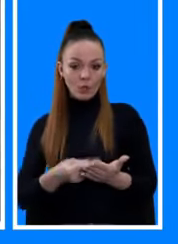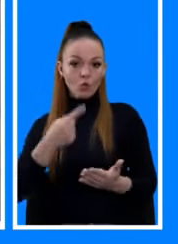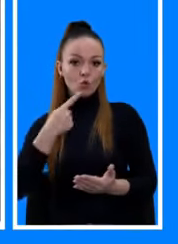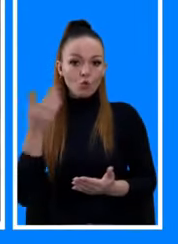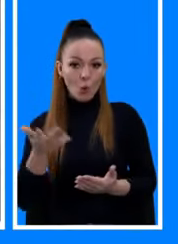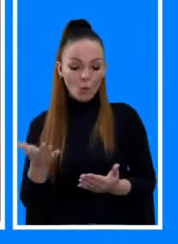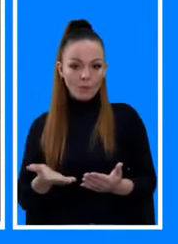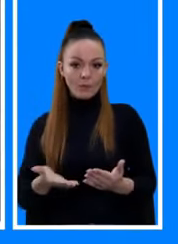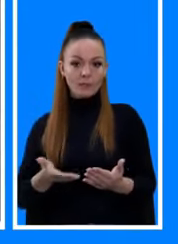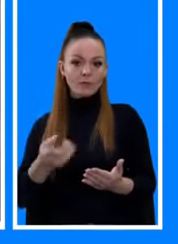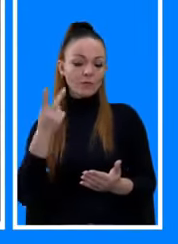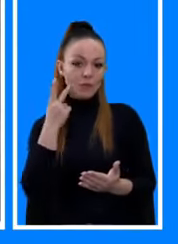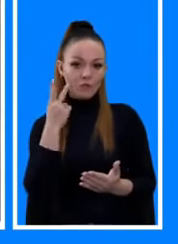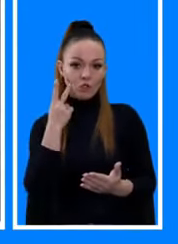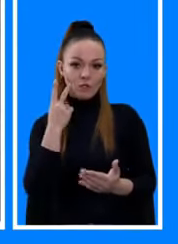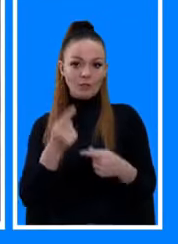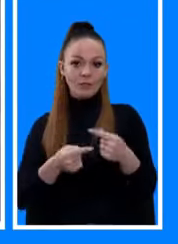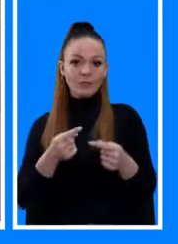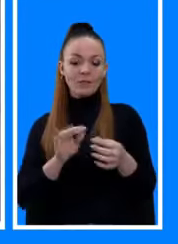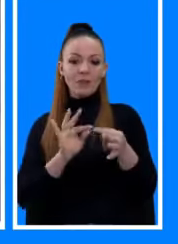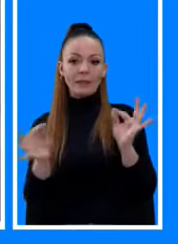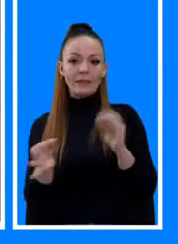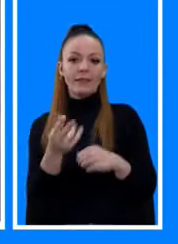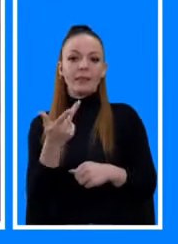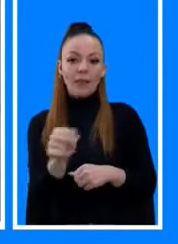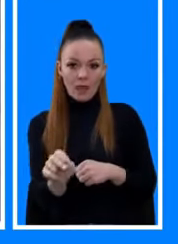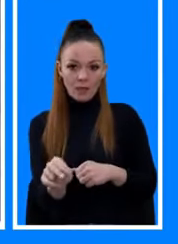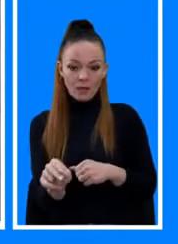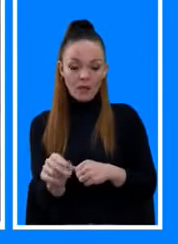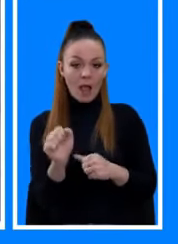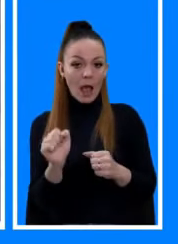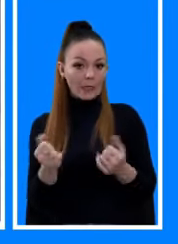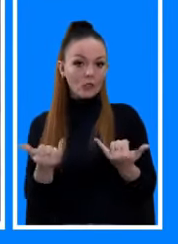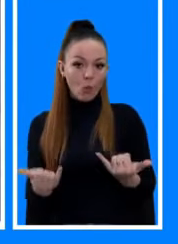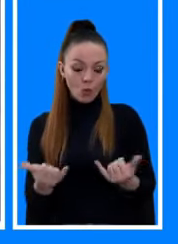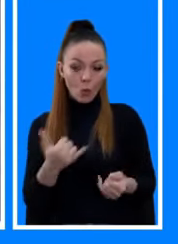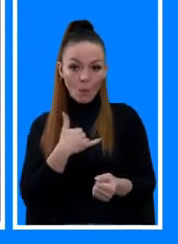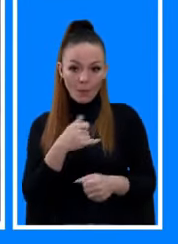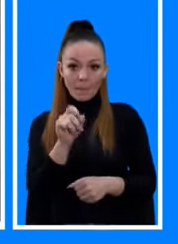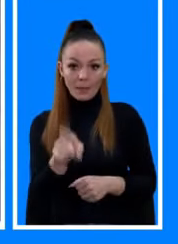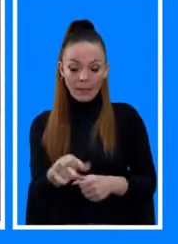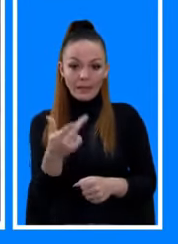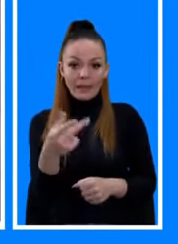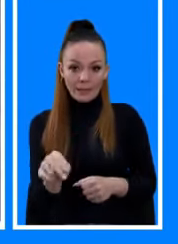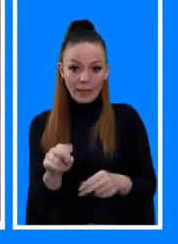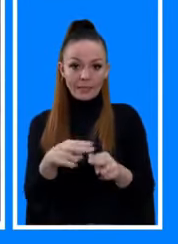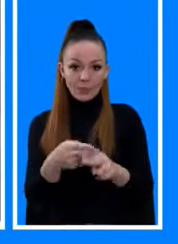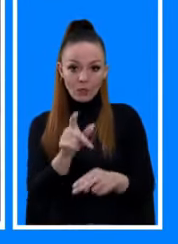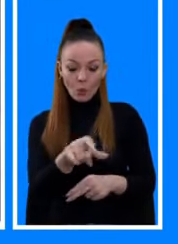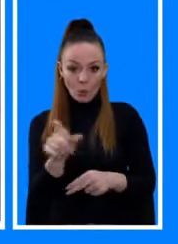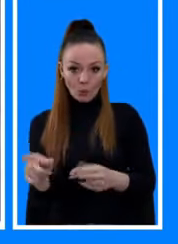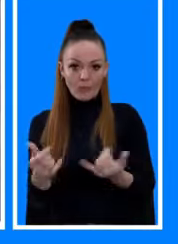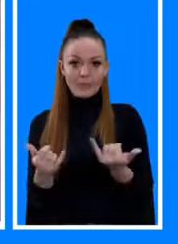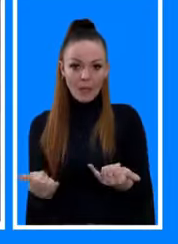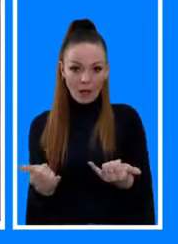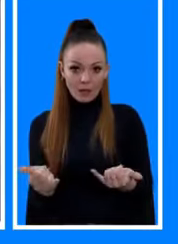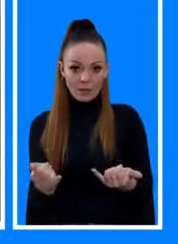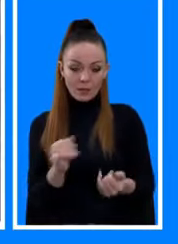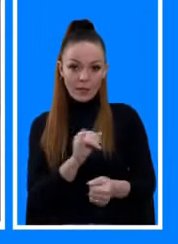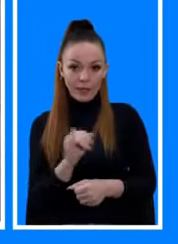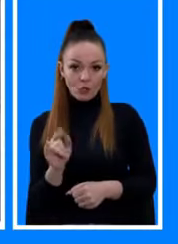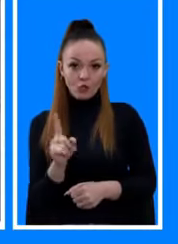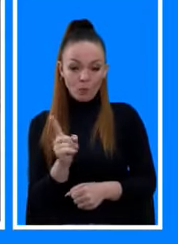свої спічі завжди з фрази «де». А сьогодні у мене питання, де ці люди зараз і